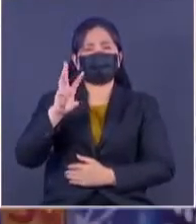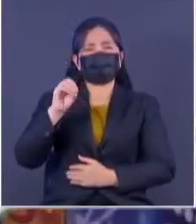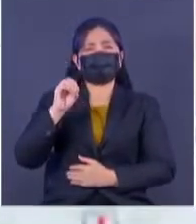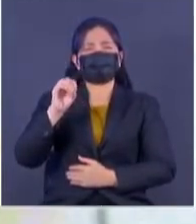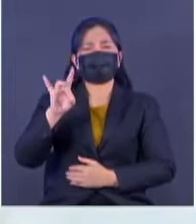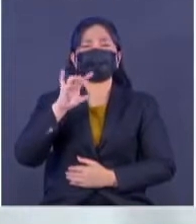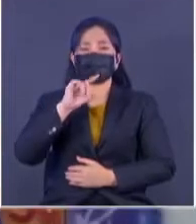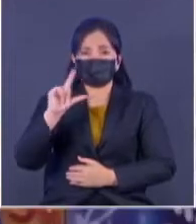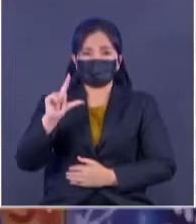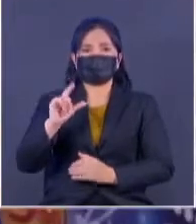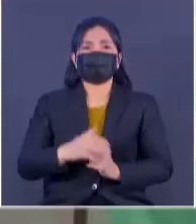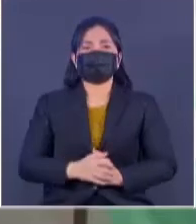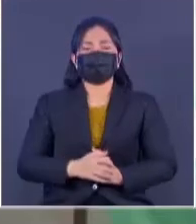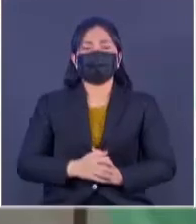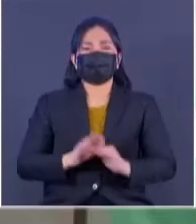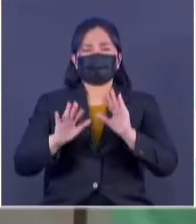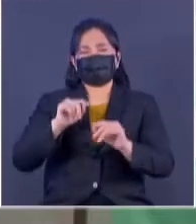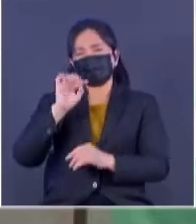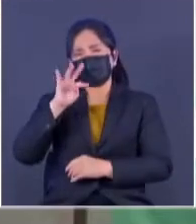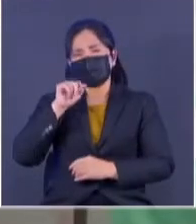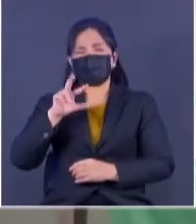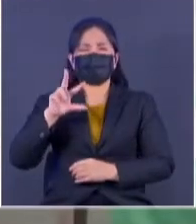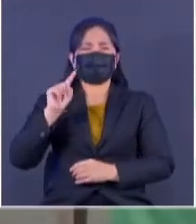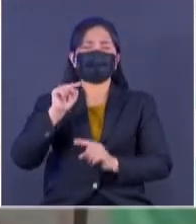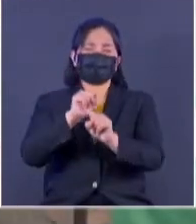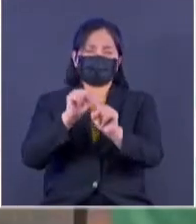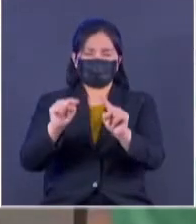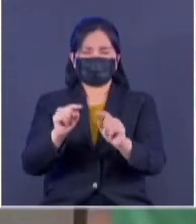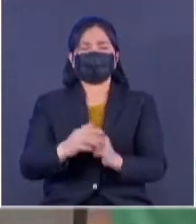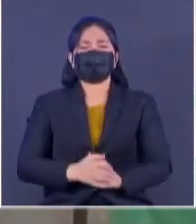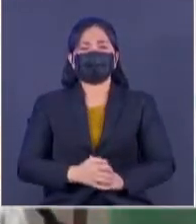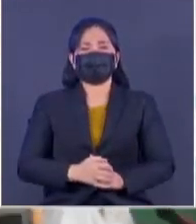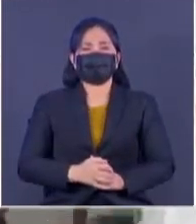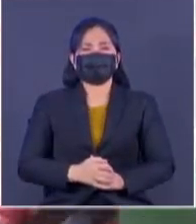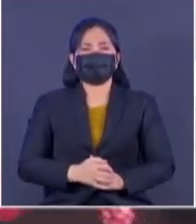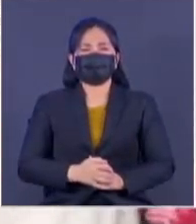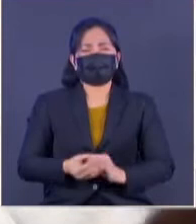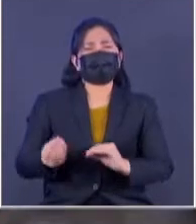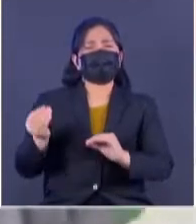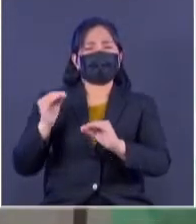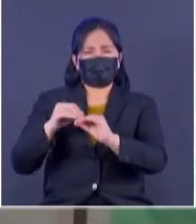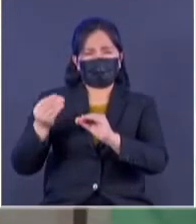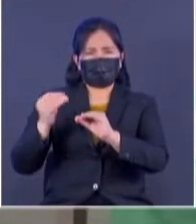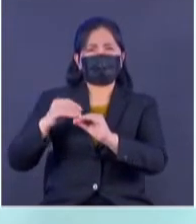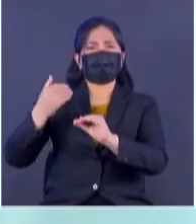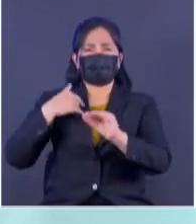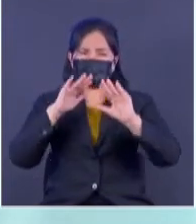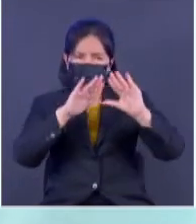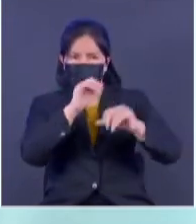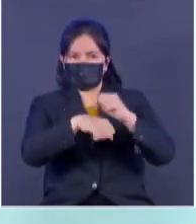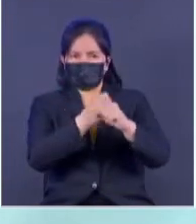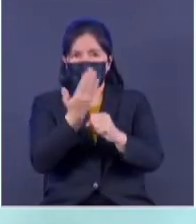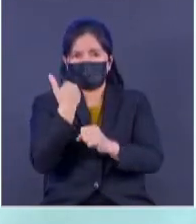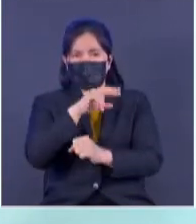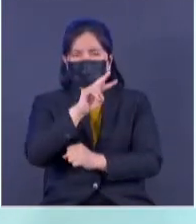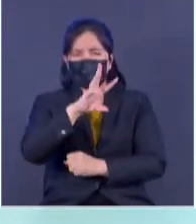59,268 ล้านบาทครับคิดเป็น 4.31% ของยอดสินเชื่อรวมซึ่งก็เพิ่มขึ้นจากสิ้นปี2563น